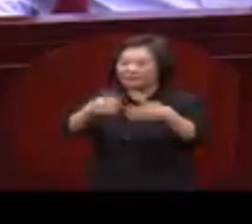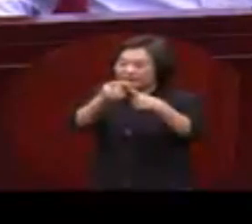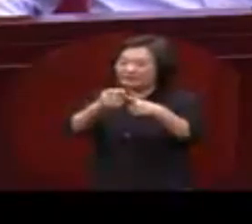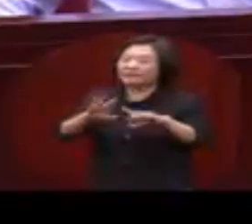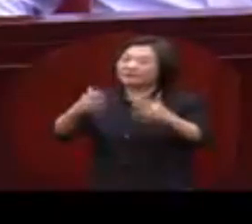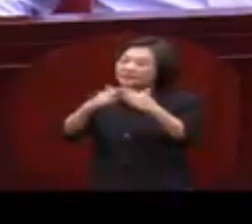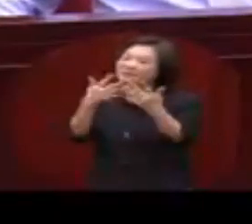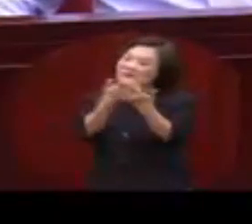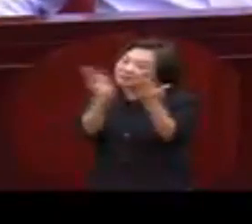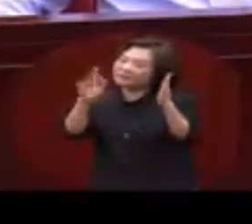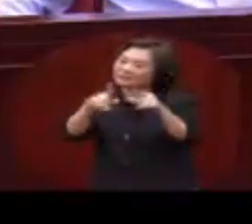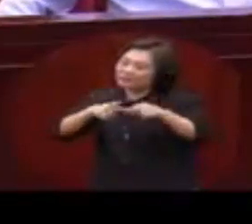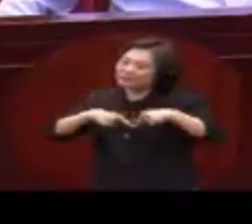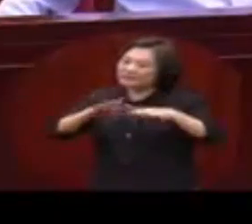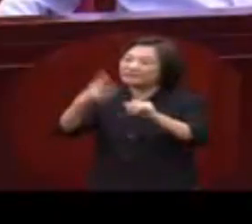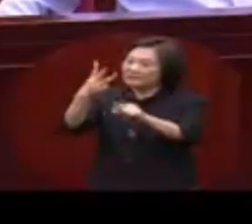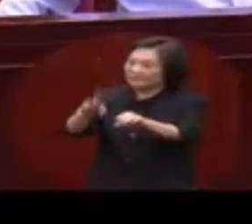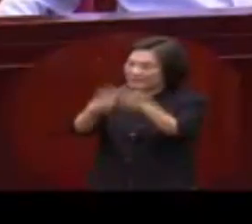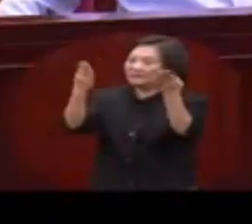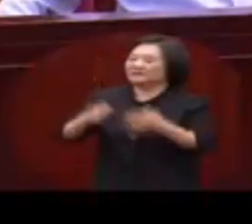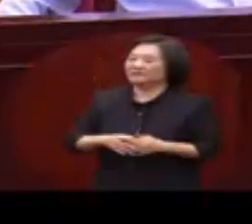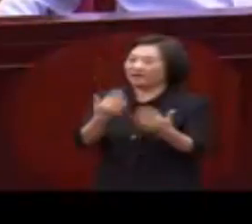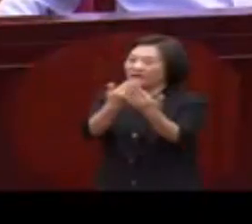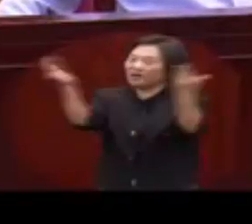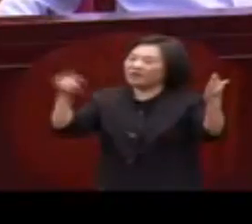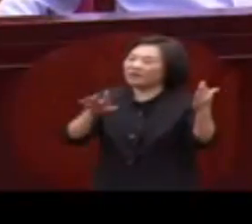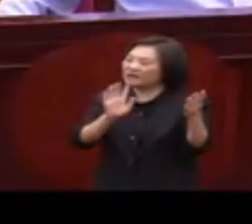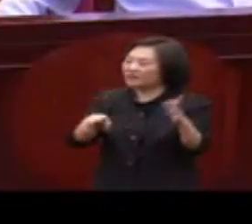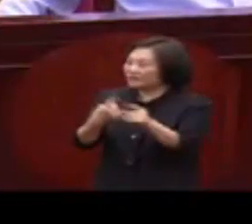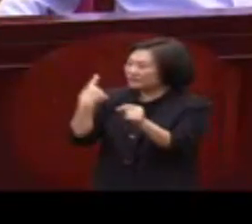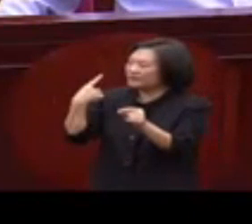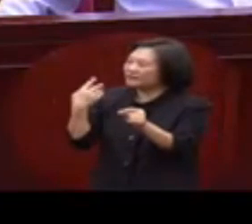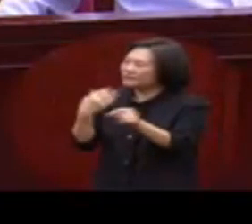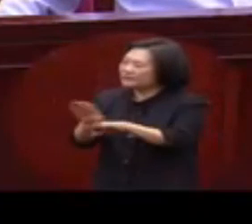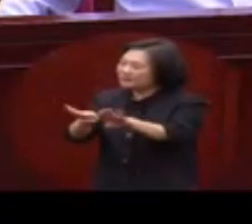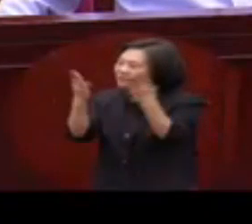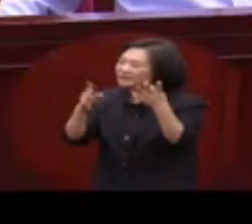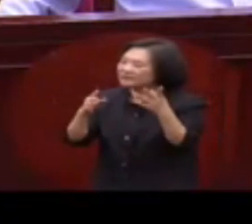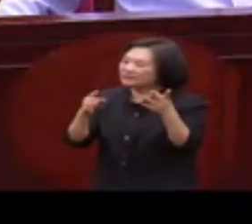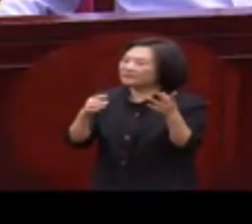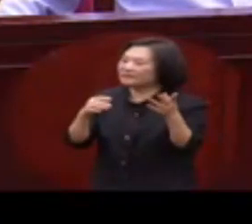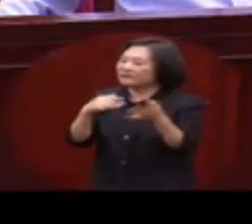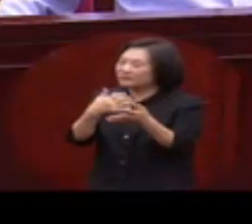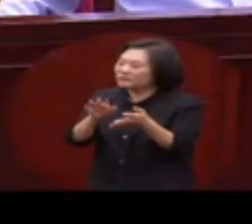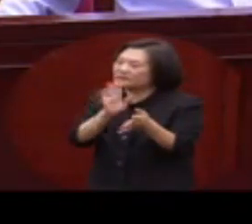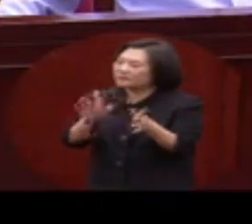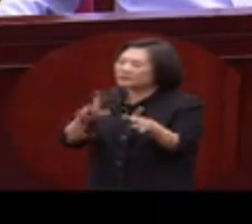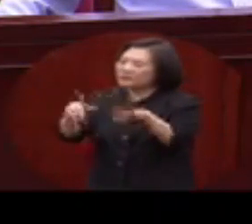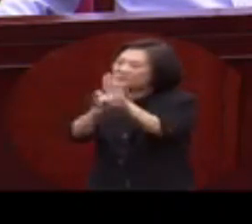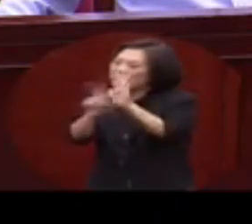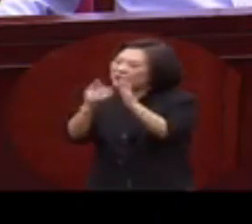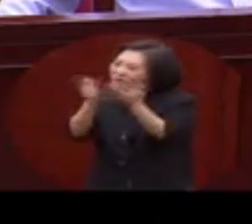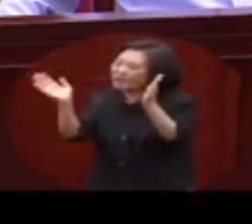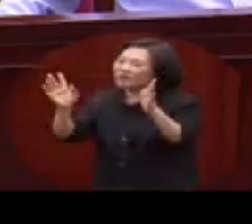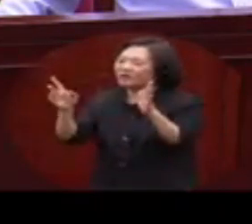中心哦，在今年三月已经开幕。那因为事前我们在一年前呢就开始做交通规划，所以虽然这个国家会展中心开幕到现在哦，